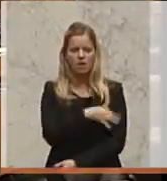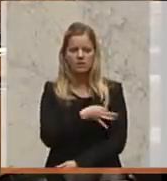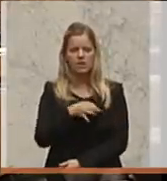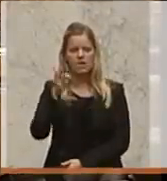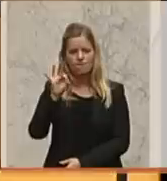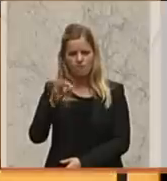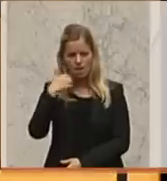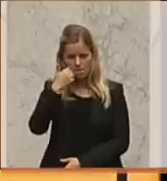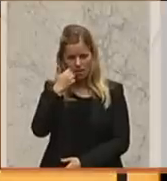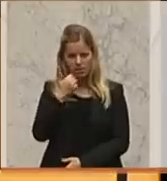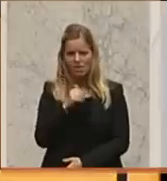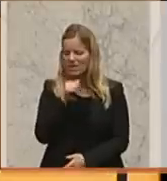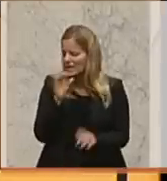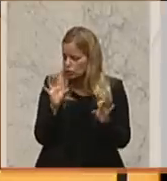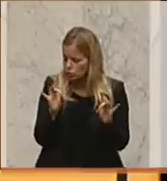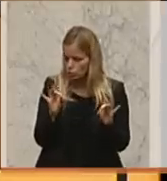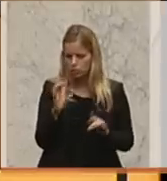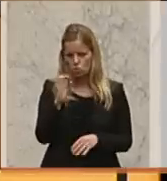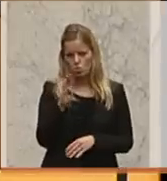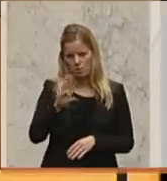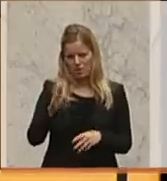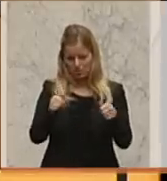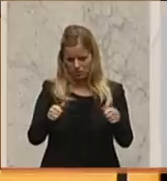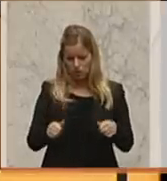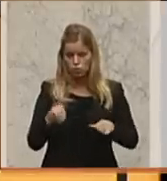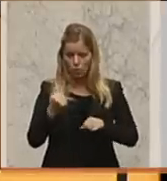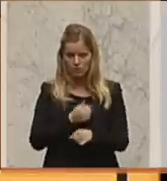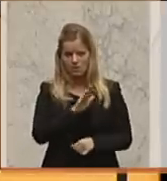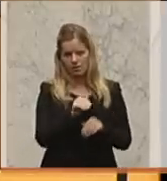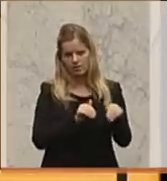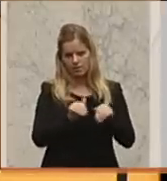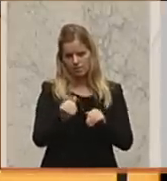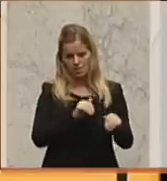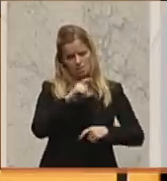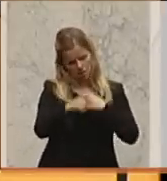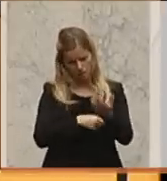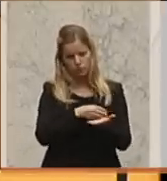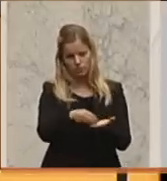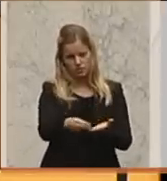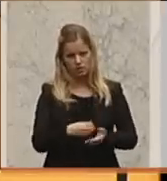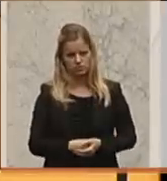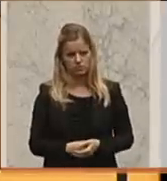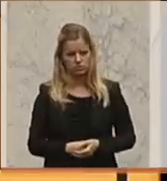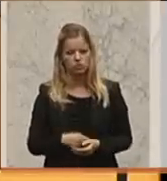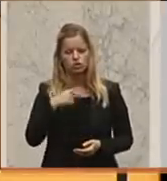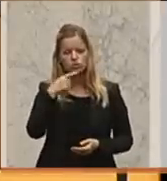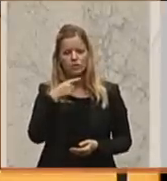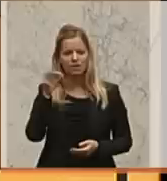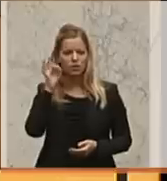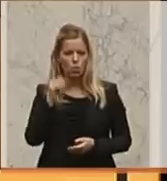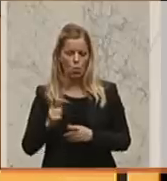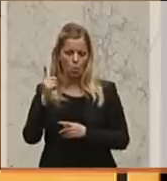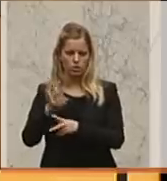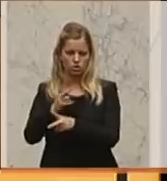ÖBB-Inseraten nichts zu tun haben. Dennoch zahlte sein Ministerium für deren Bearbeitung. Laut Sprecherin der Oberstaatsanwaltschaft Rabel